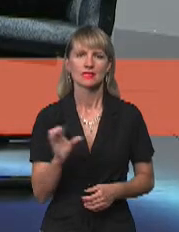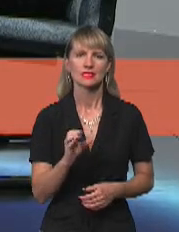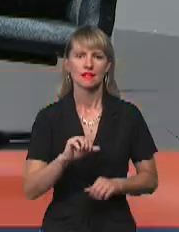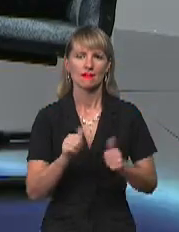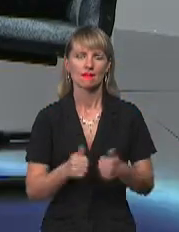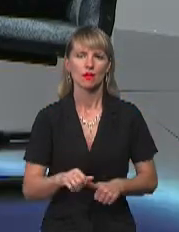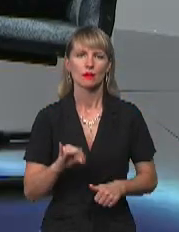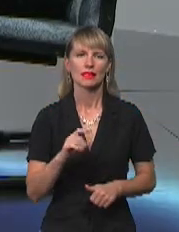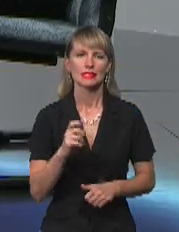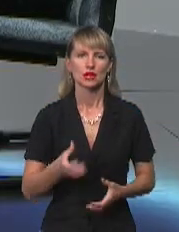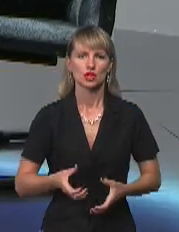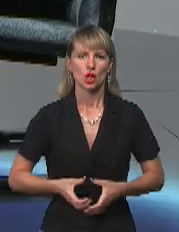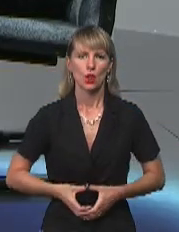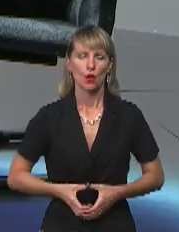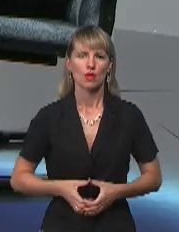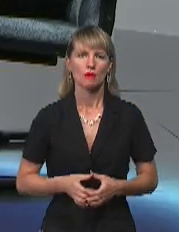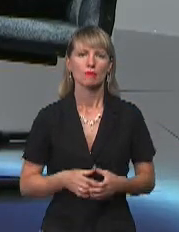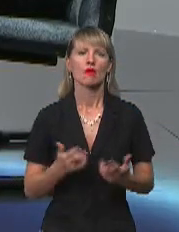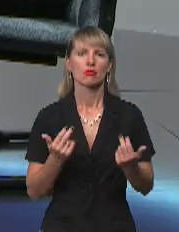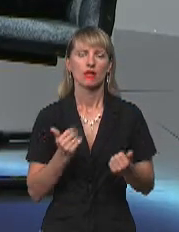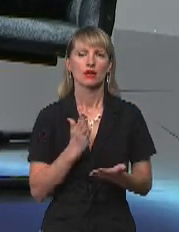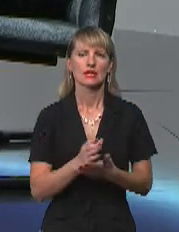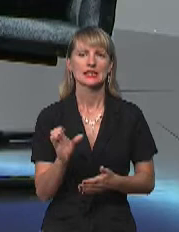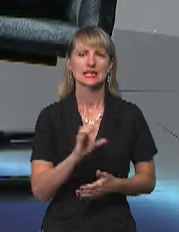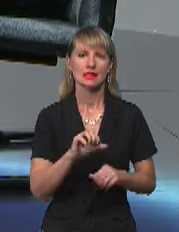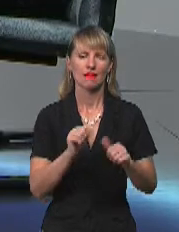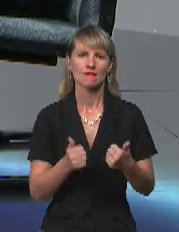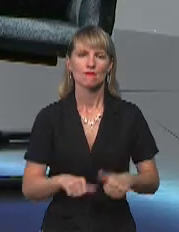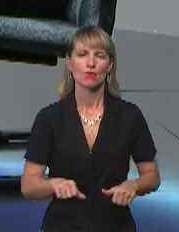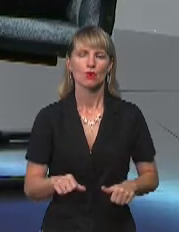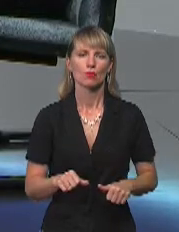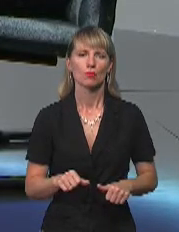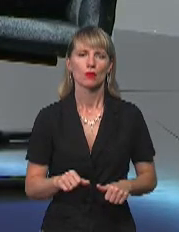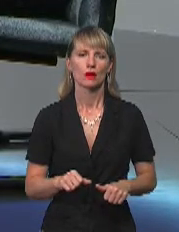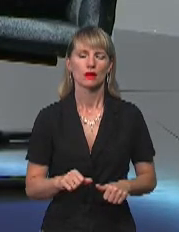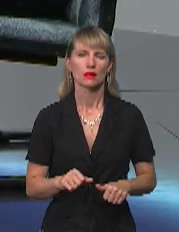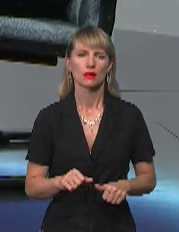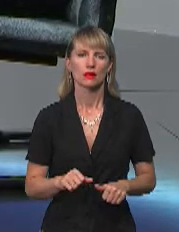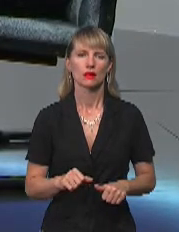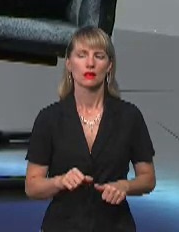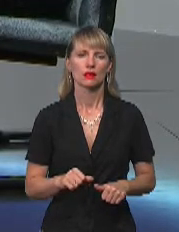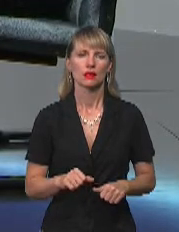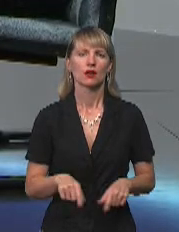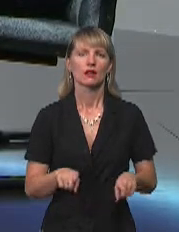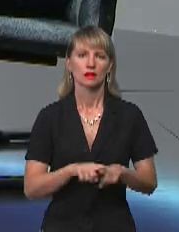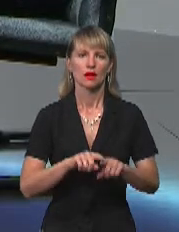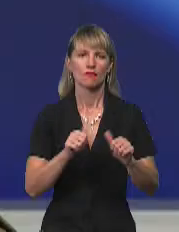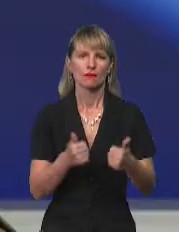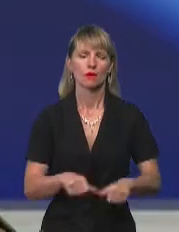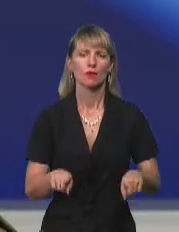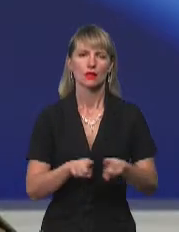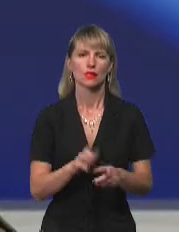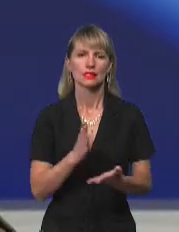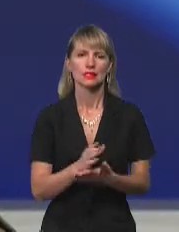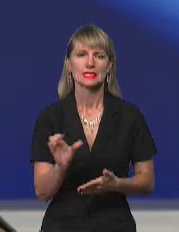із жетоном. Є синя форма також, поки що не скрізь, але така форма також є синя.